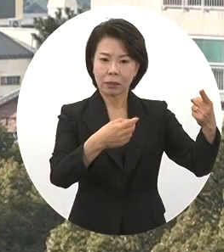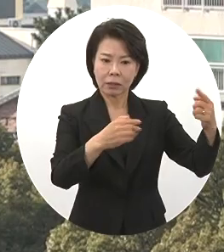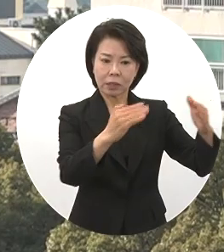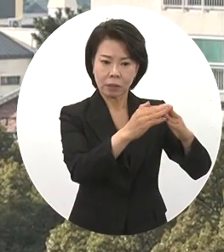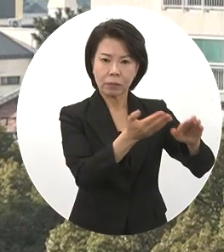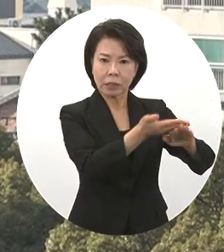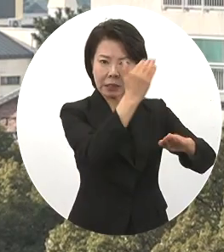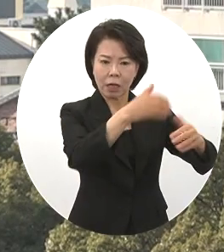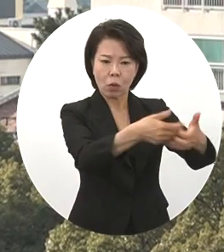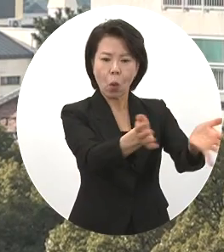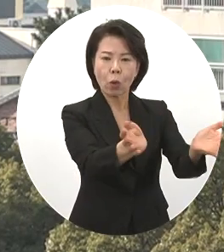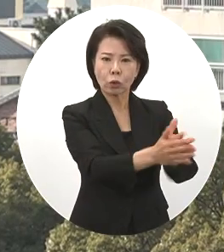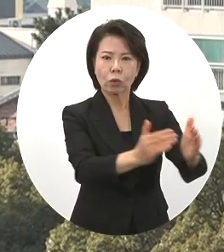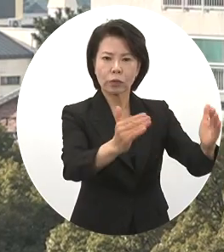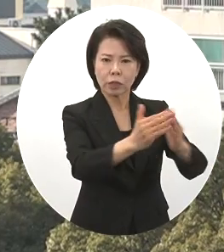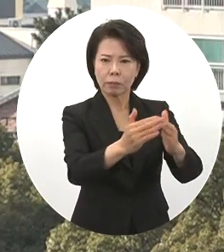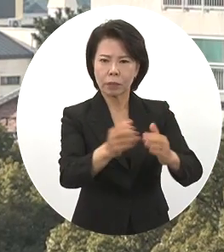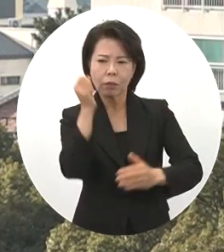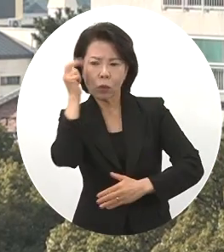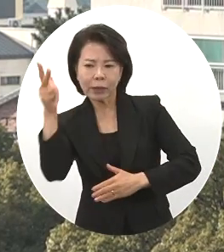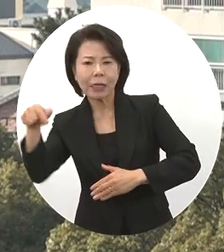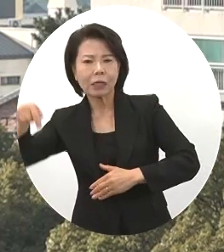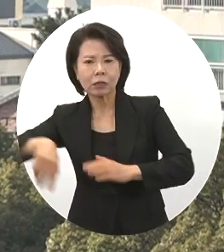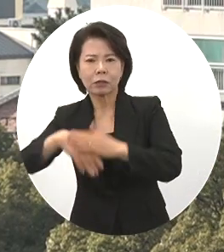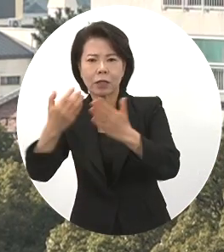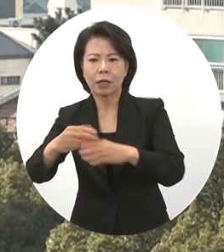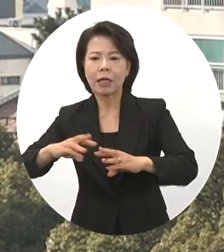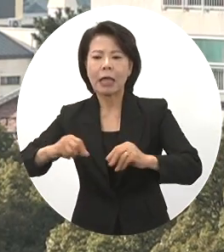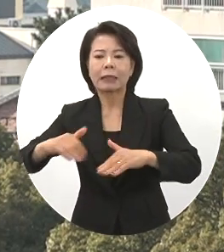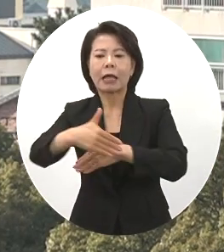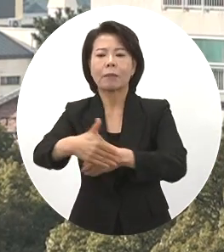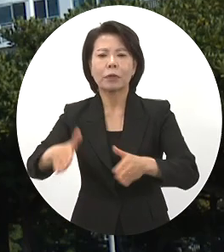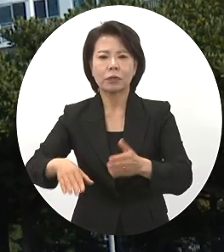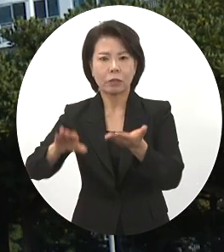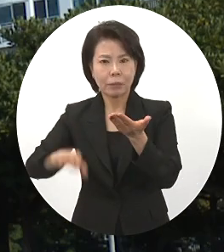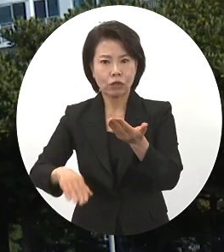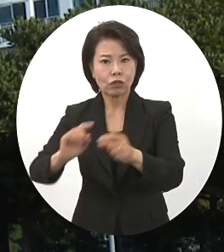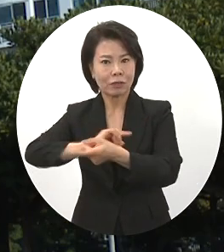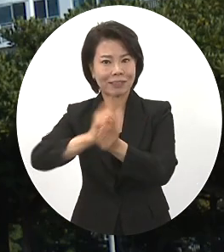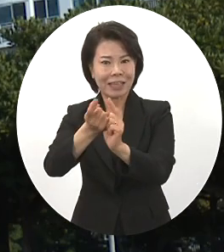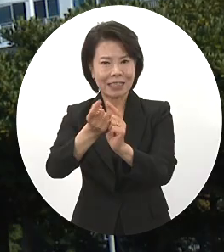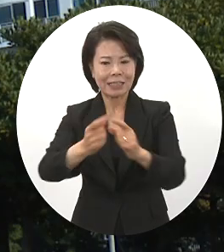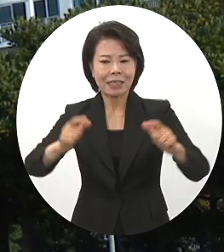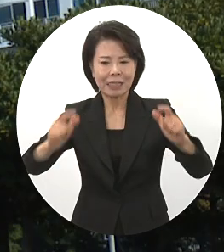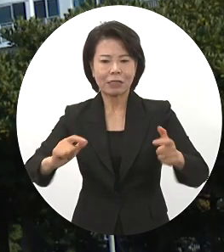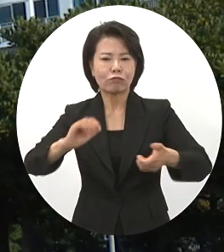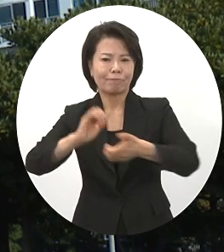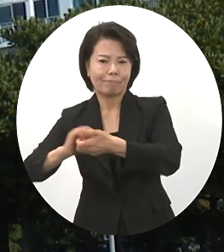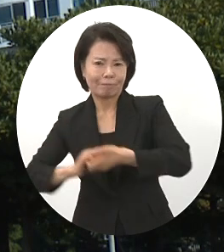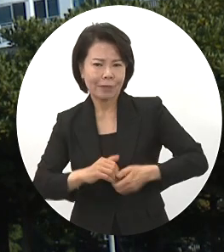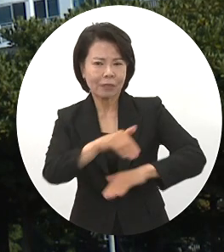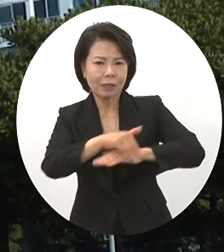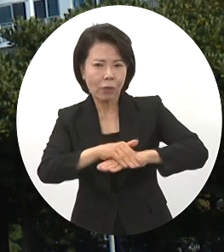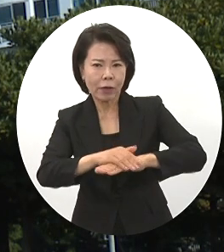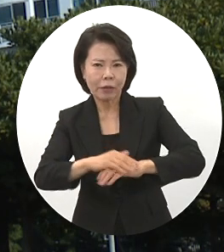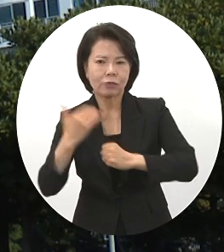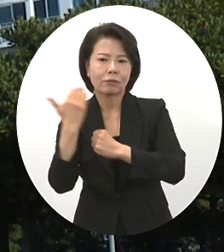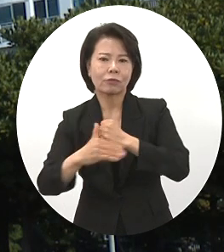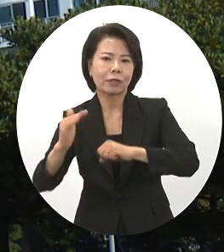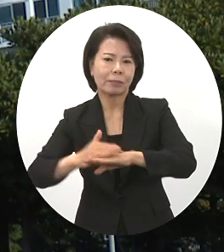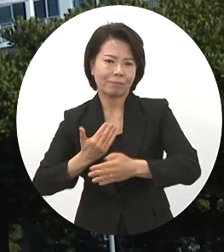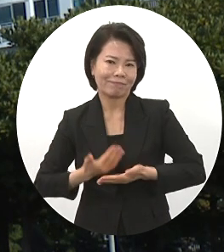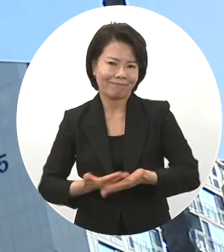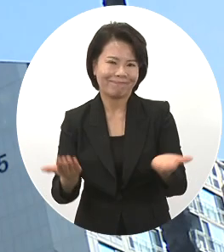이상 공동주택이나 대형 숙박시설 등은 용적률을 낮추는 대신 지구 단위 계획을 통해